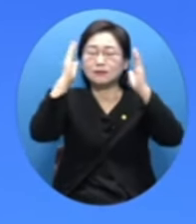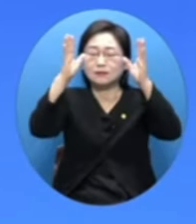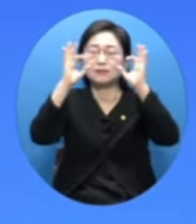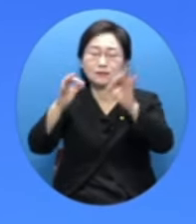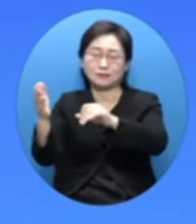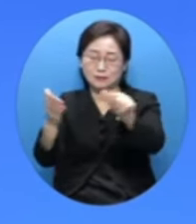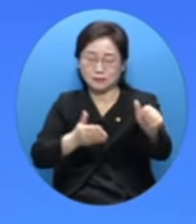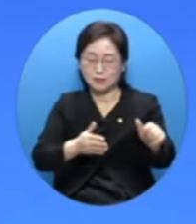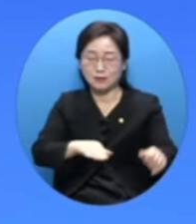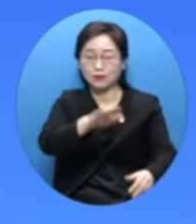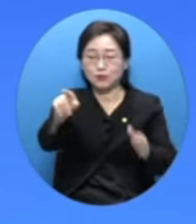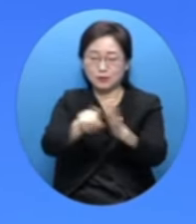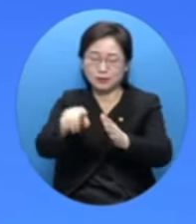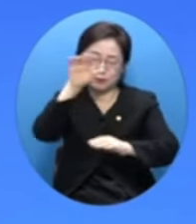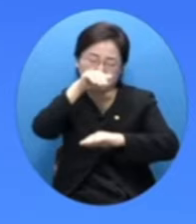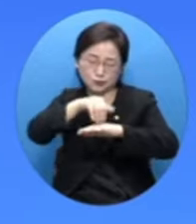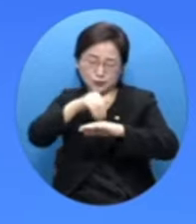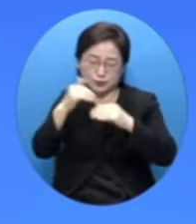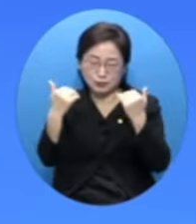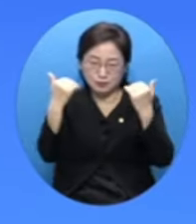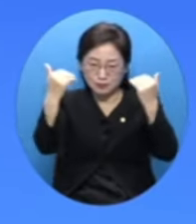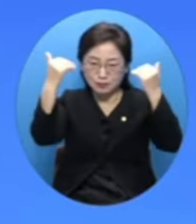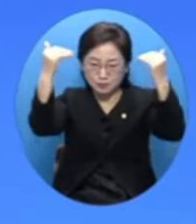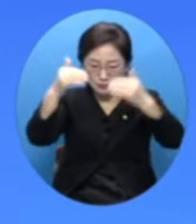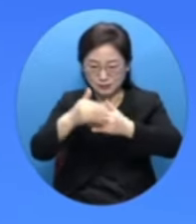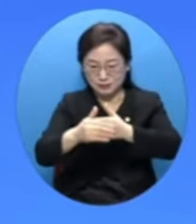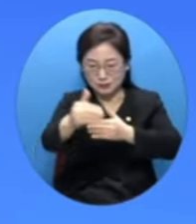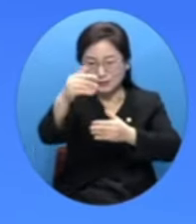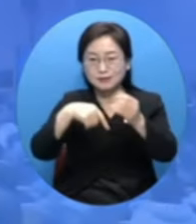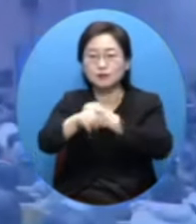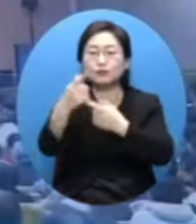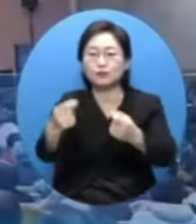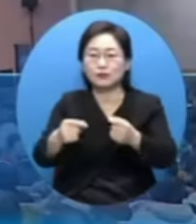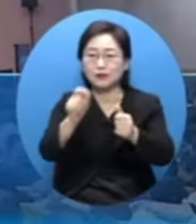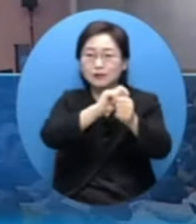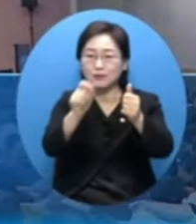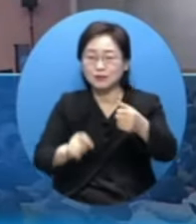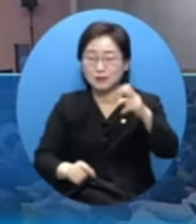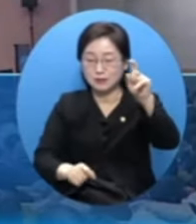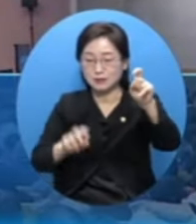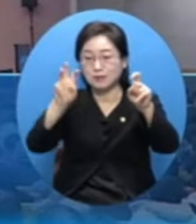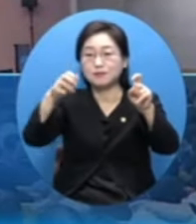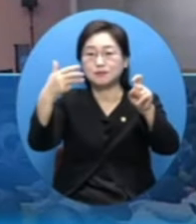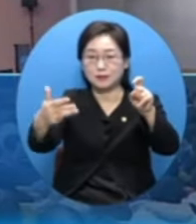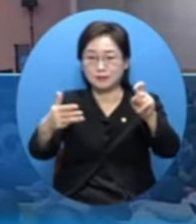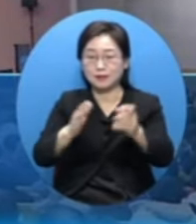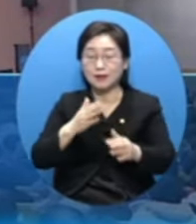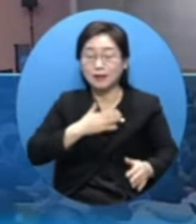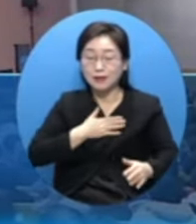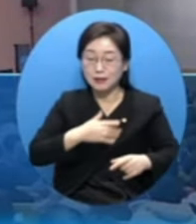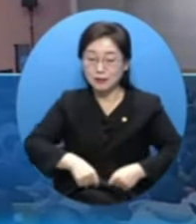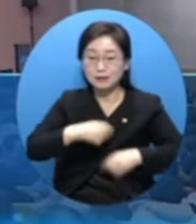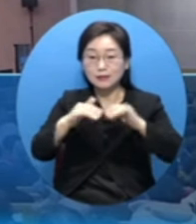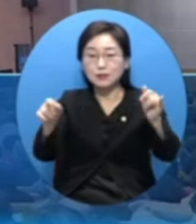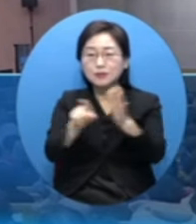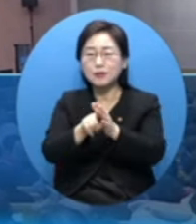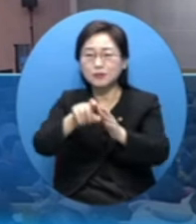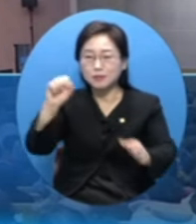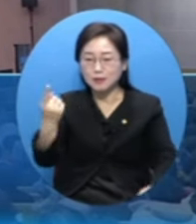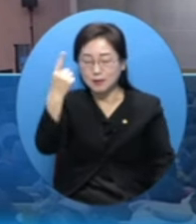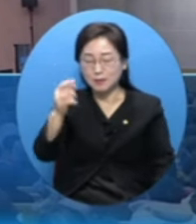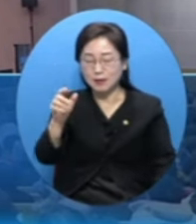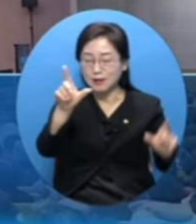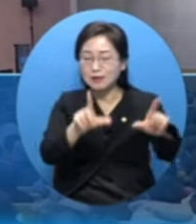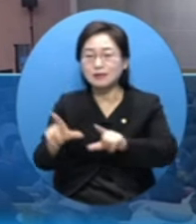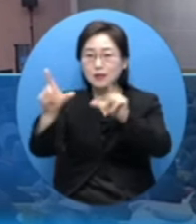믿음을 훈련시켜 성장시키는 과정인 것입니다. 히브리서 10장 38절은 말씀합니다. 나의 의인은 믿음으로 말미암아